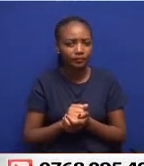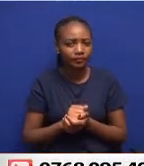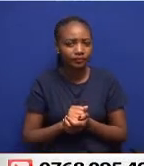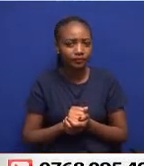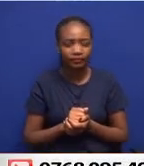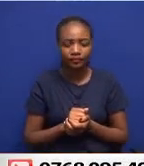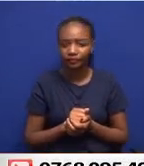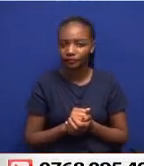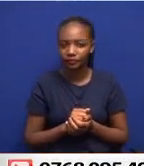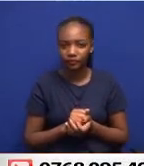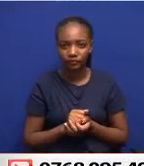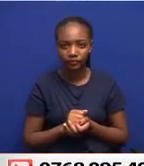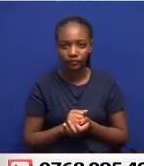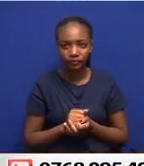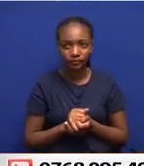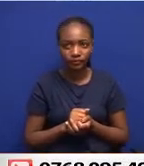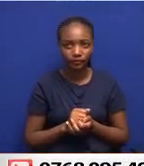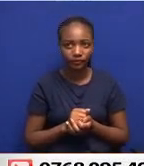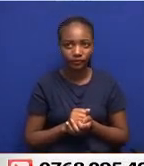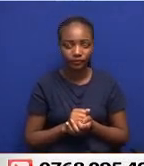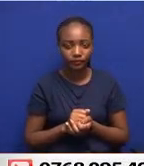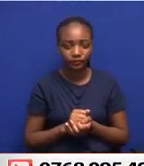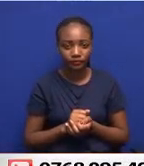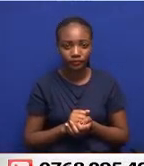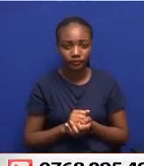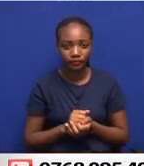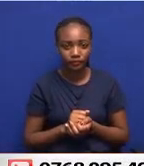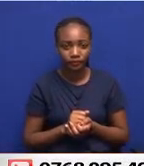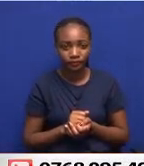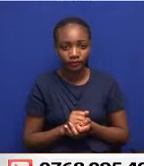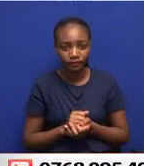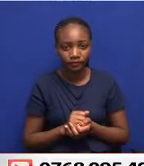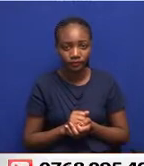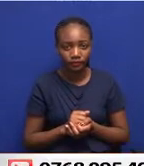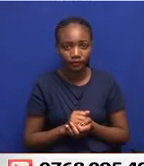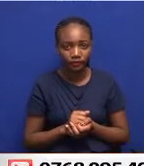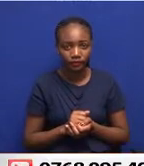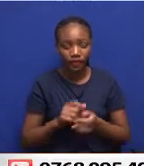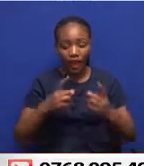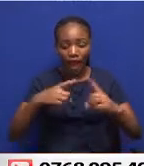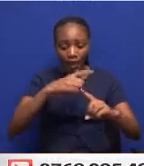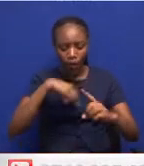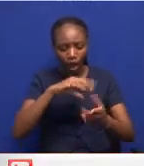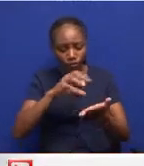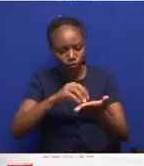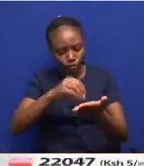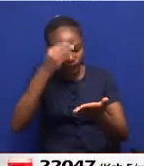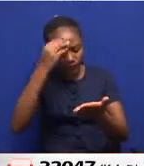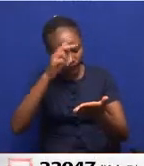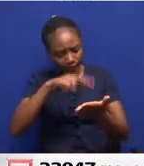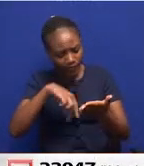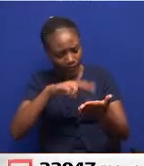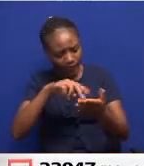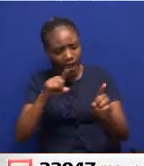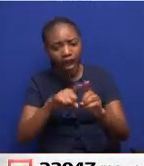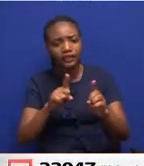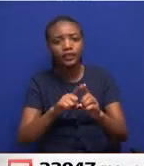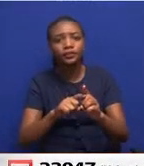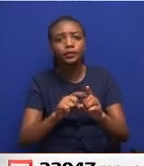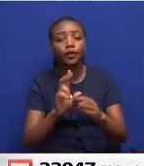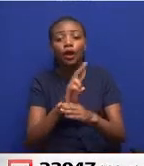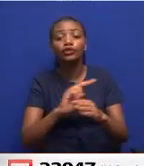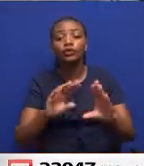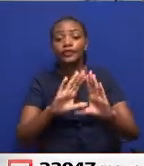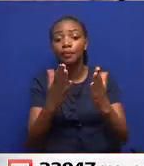we are receiving these materials, let us go domesticate them, internalize them, and make use of them in our places of